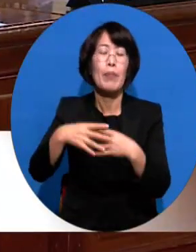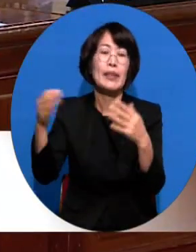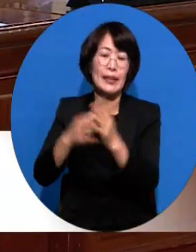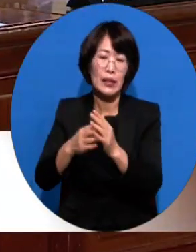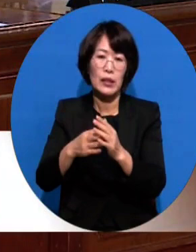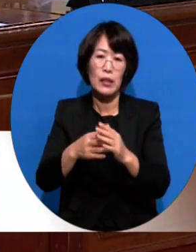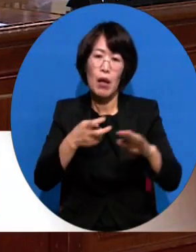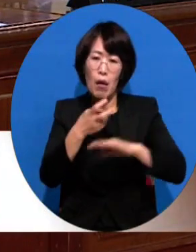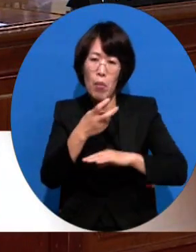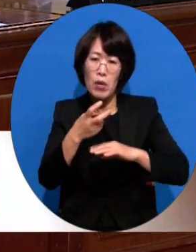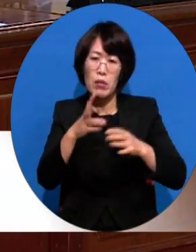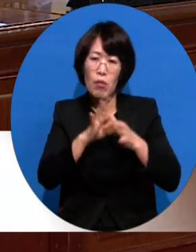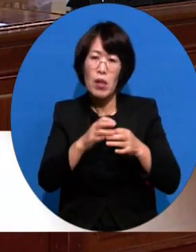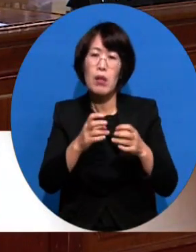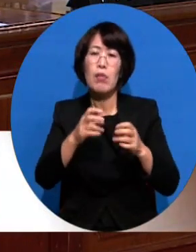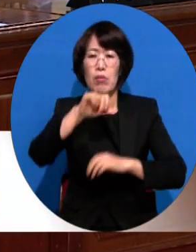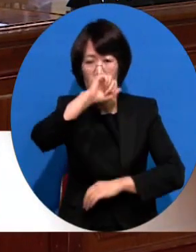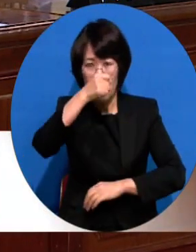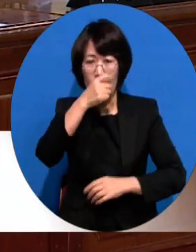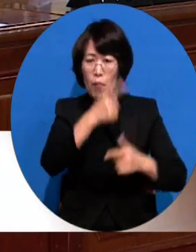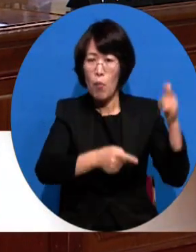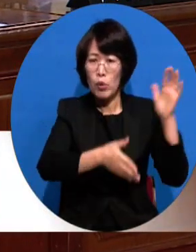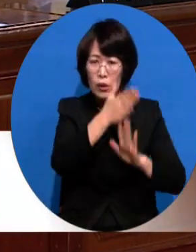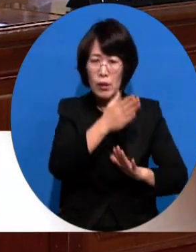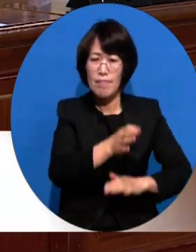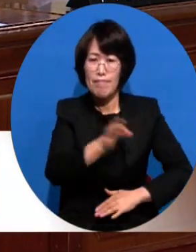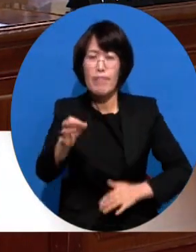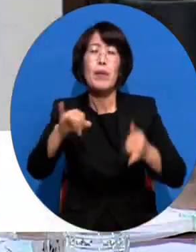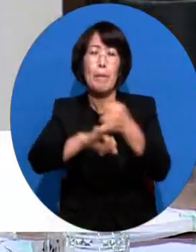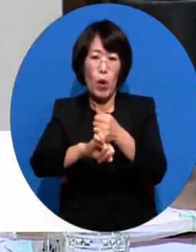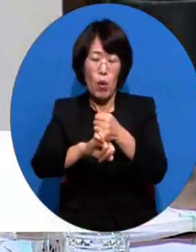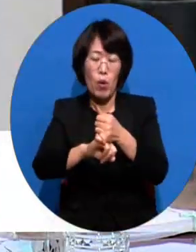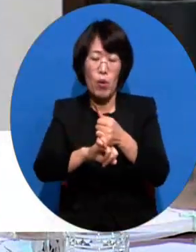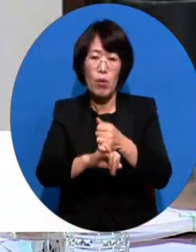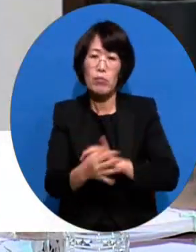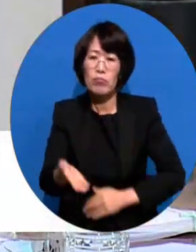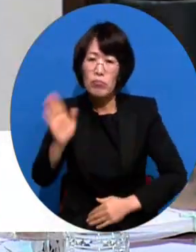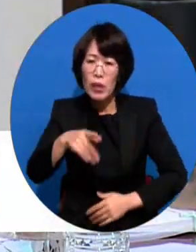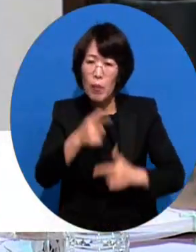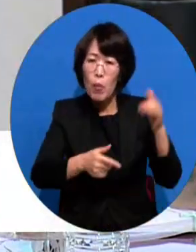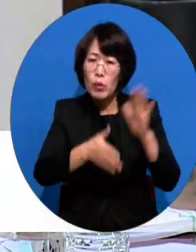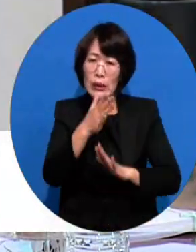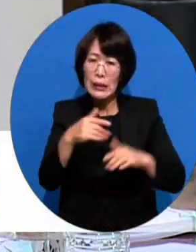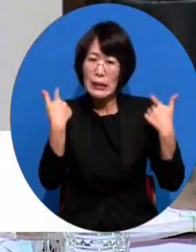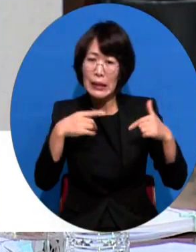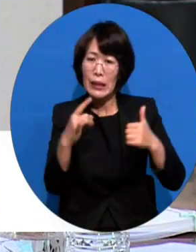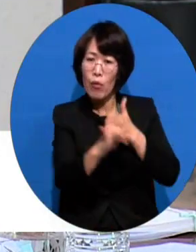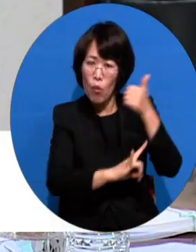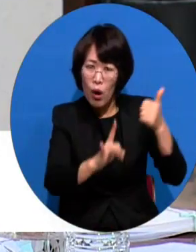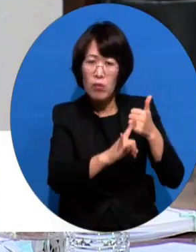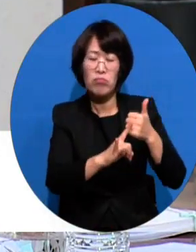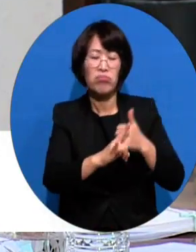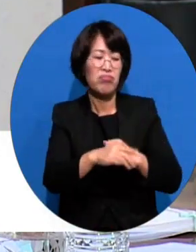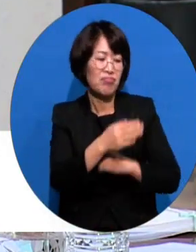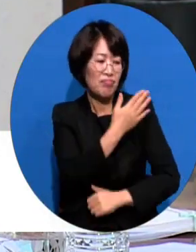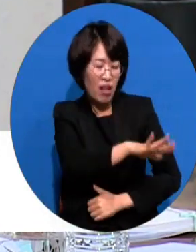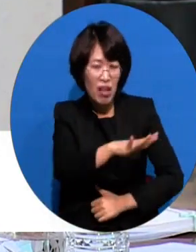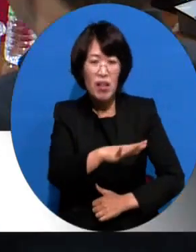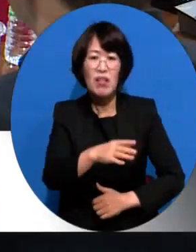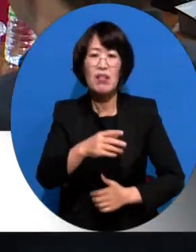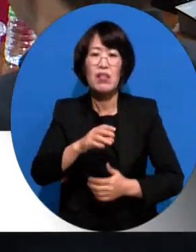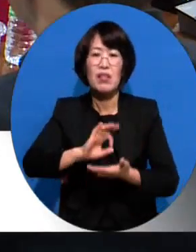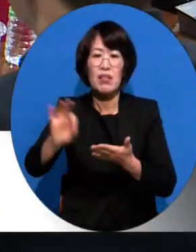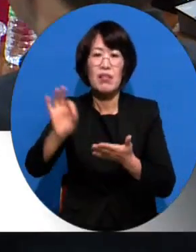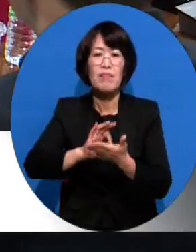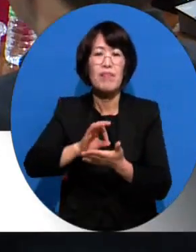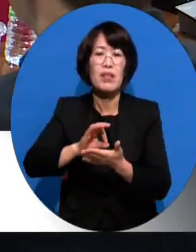시내버스 관련 예산은 목포시가 반드시 지급해야 하는 예산인데 목포시의회 상임위는 무책임하게 심의를